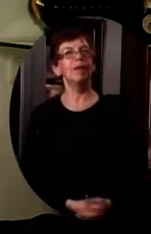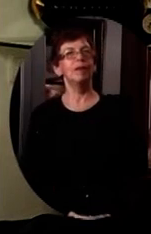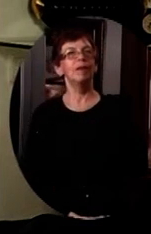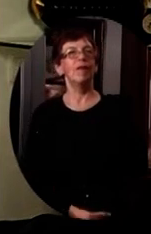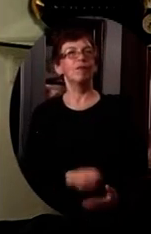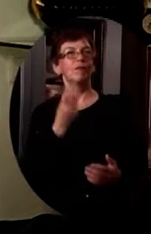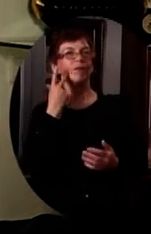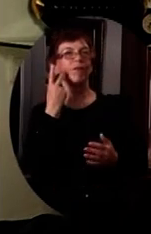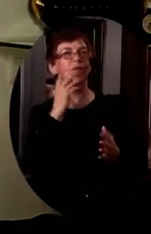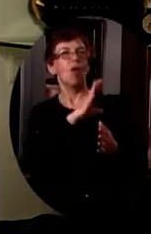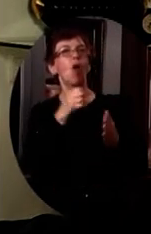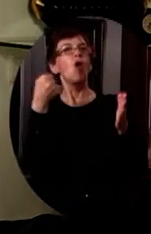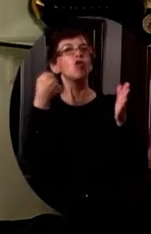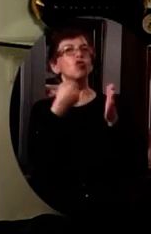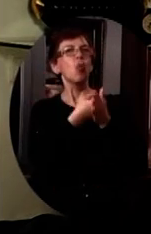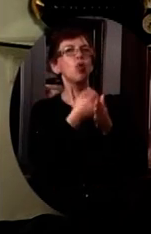כן, כן. עד אז